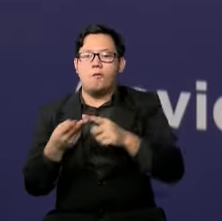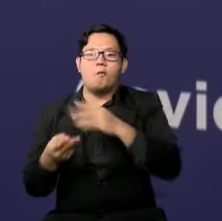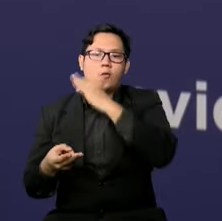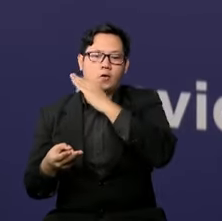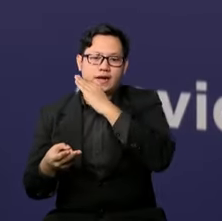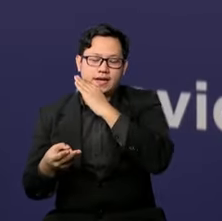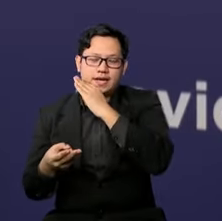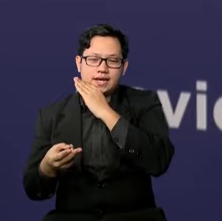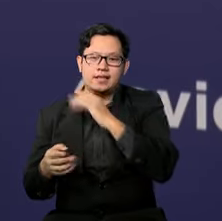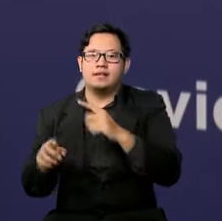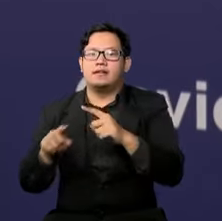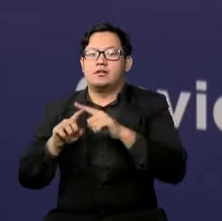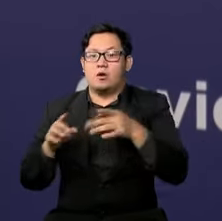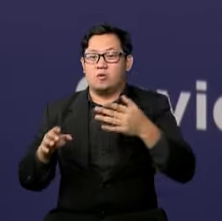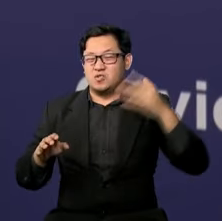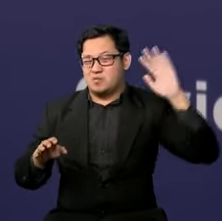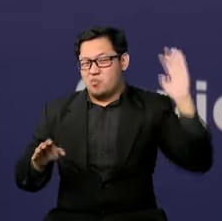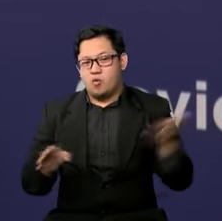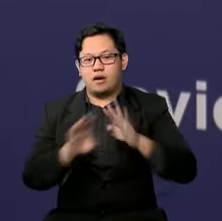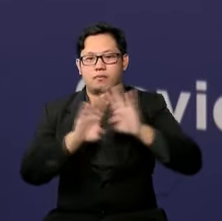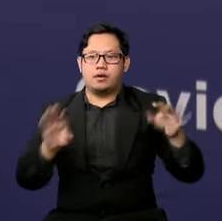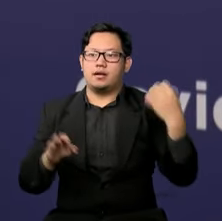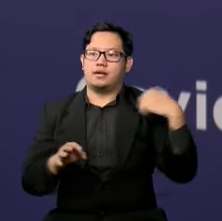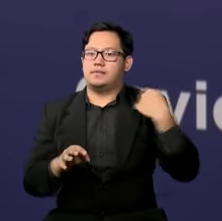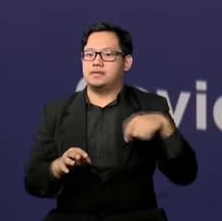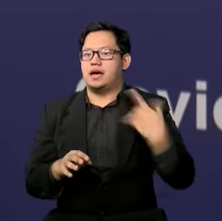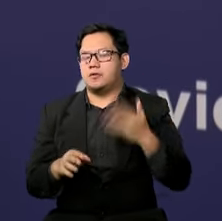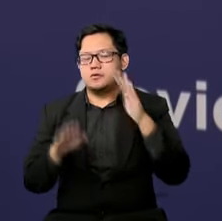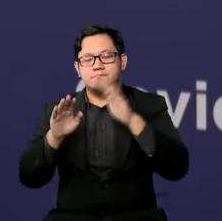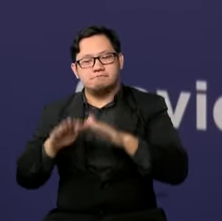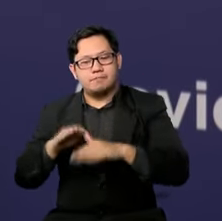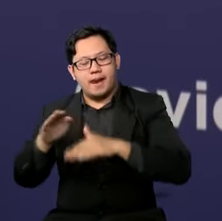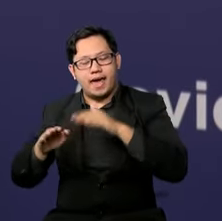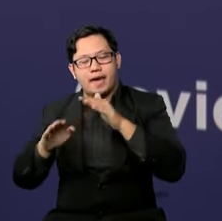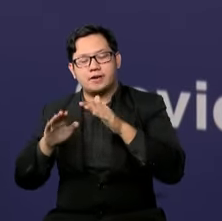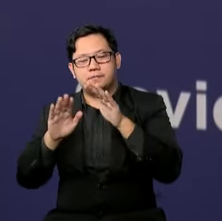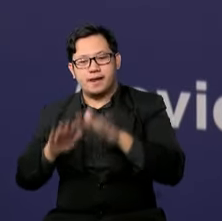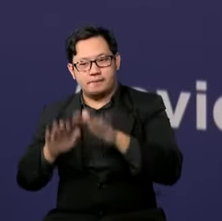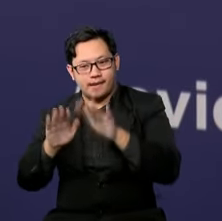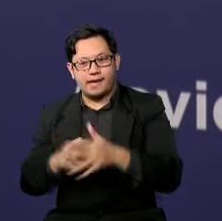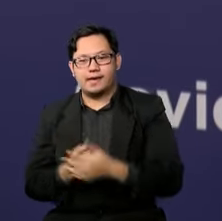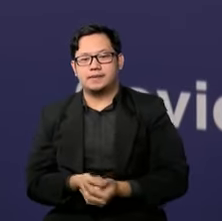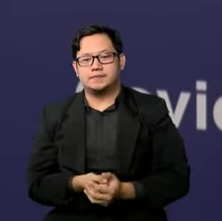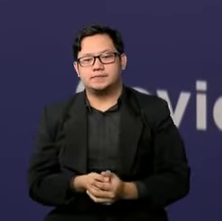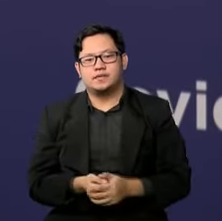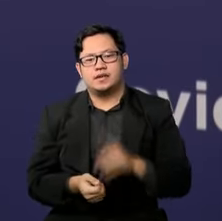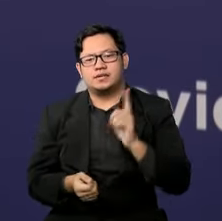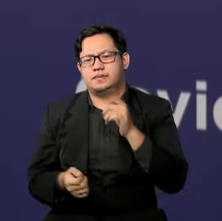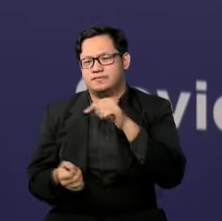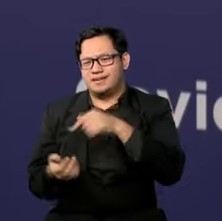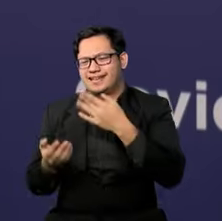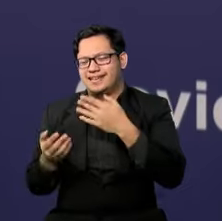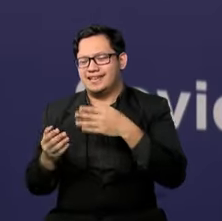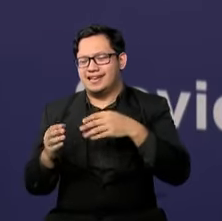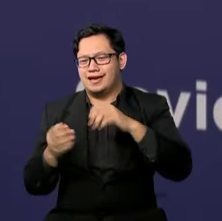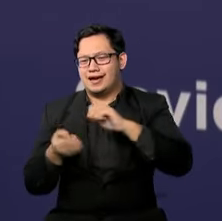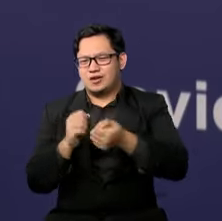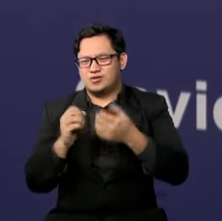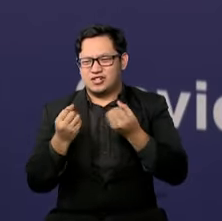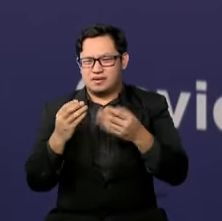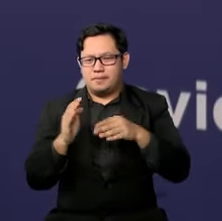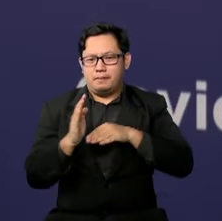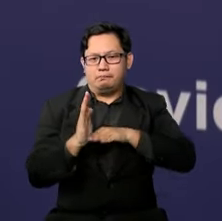harus bertahap pelan-pelan Kenapa karena kalau kita melihat angka kasus secara nasional pun kita akan masih terus naik nih kita nggak bisa